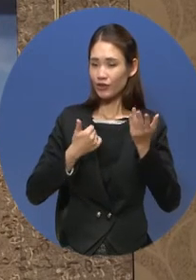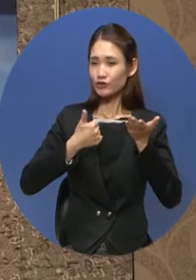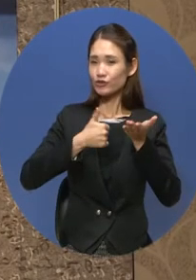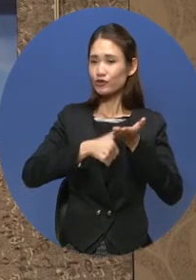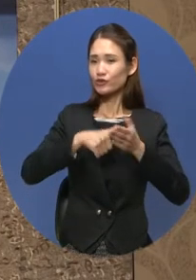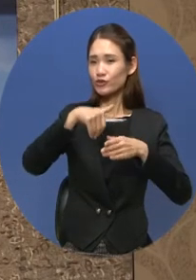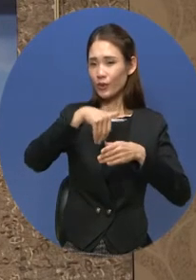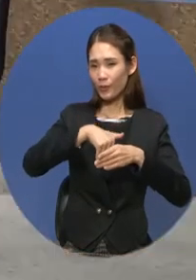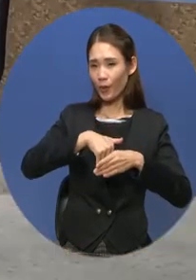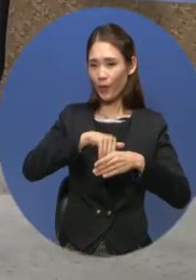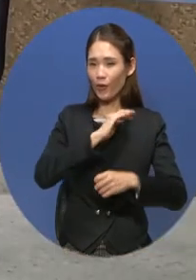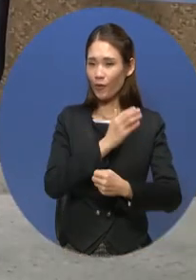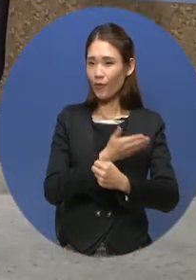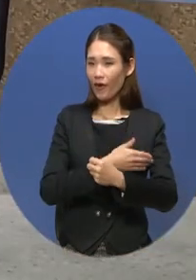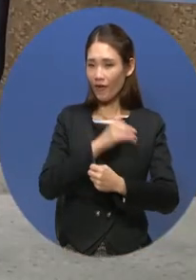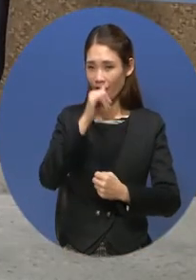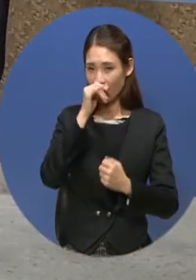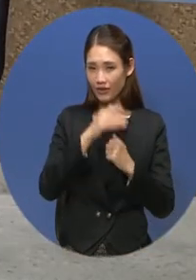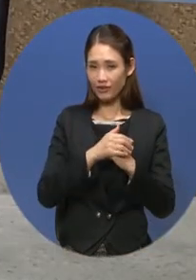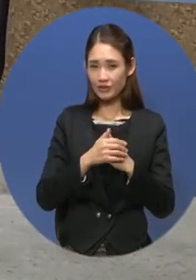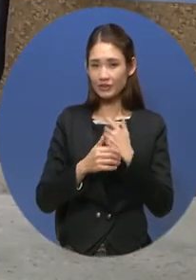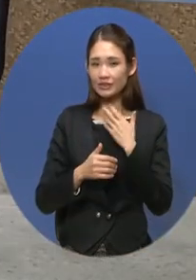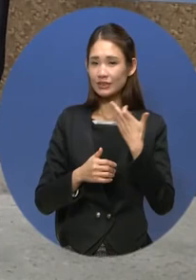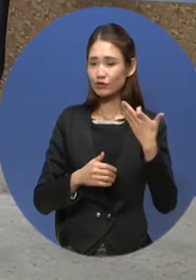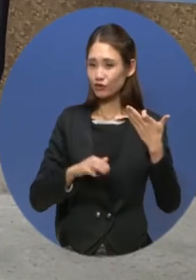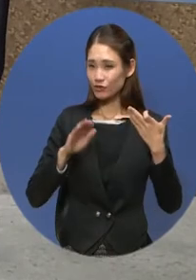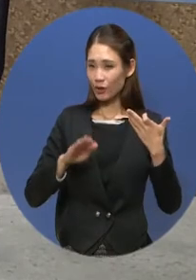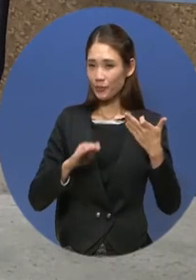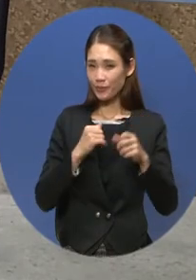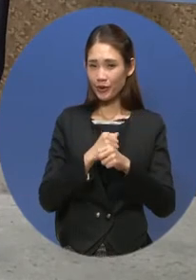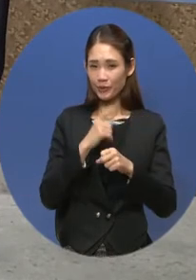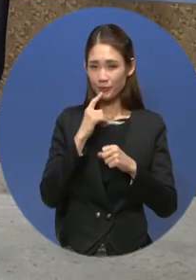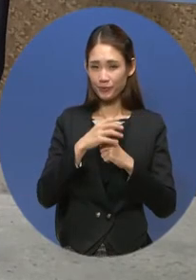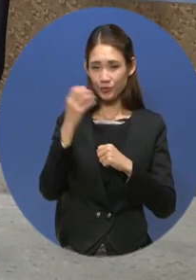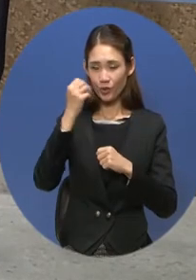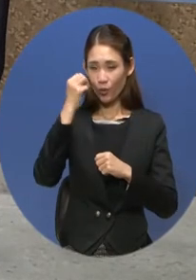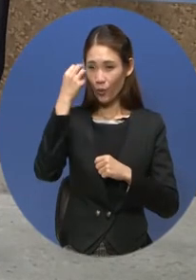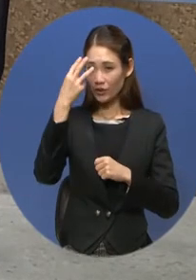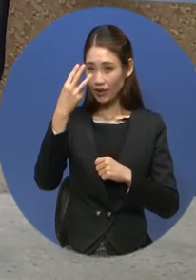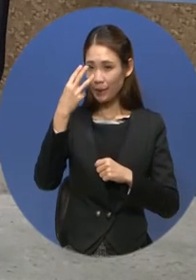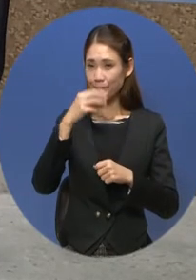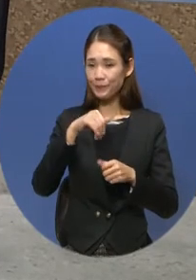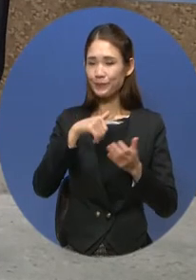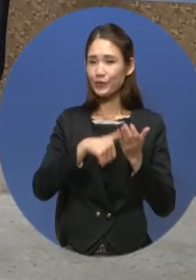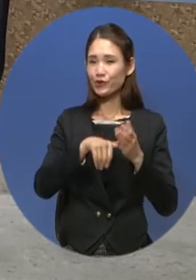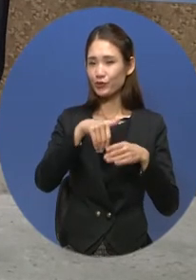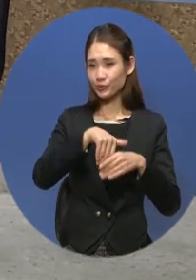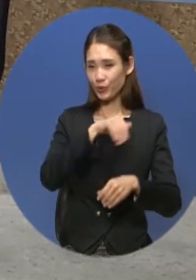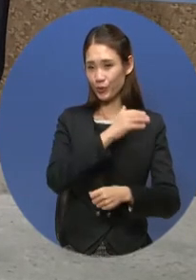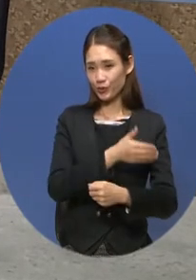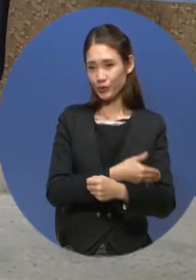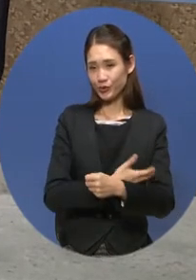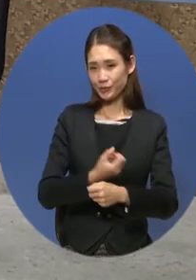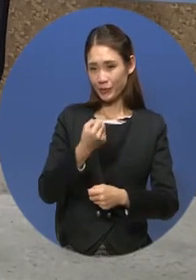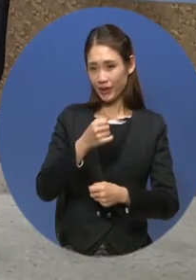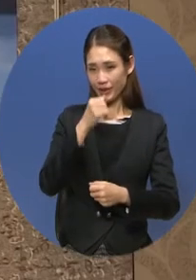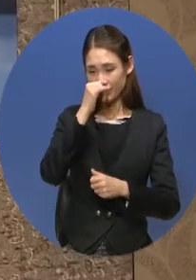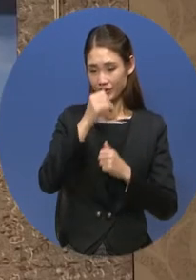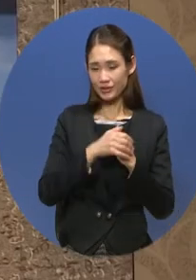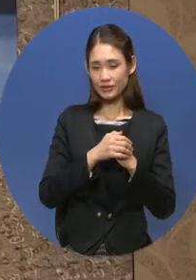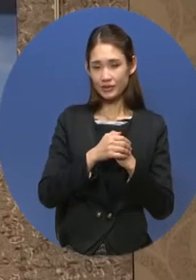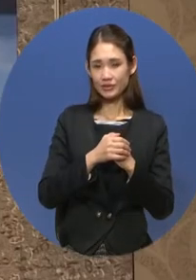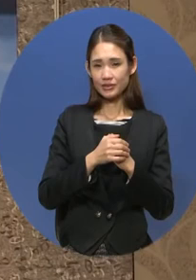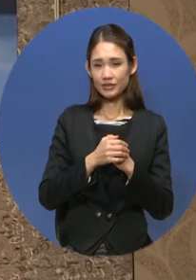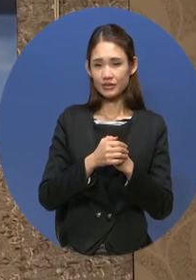명이 투표권이 생겼어요. 19세로 낮아졌잖아요. 그러니까 고등학교 3학년생이 생긴 거예요. 그러니까 이제